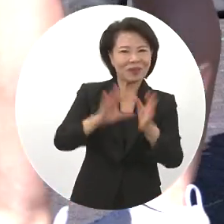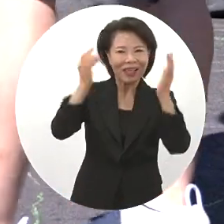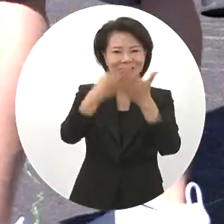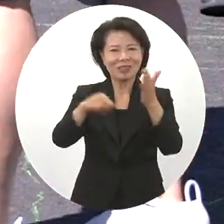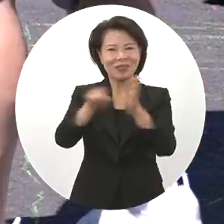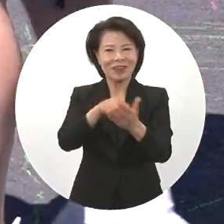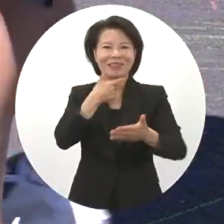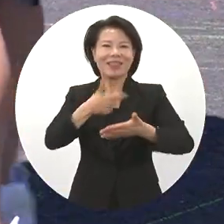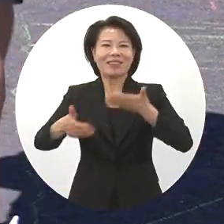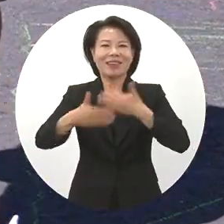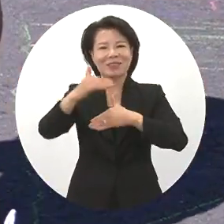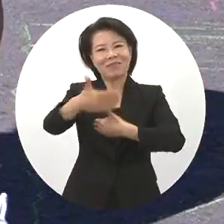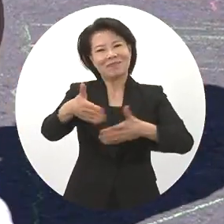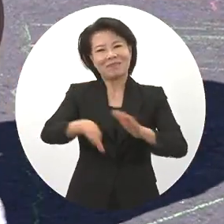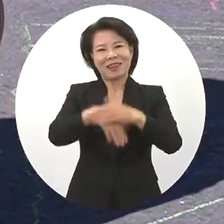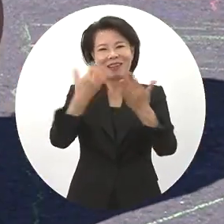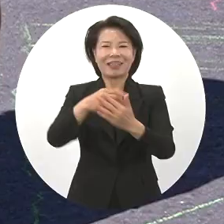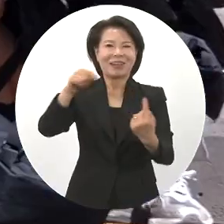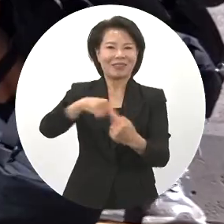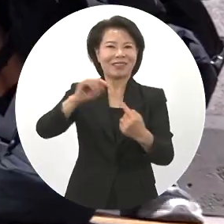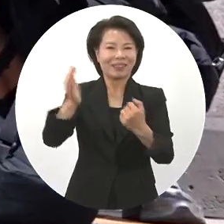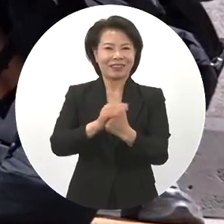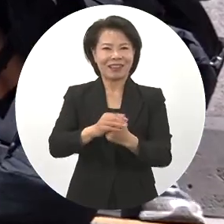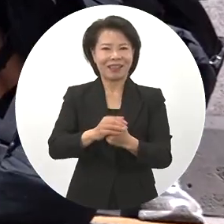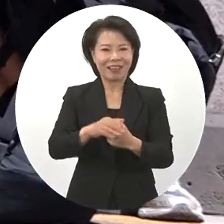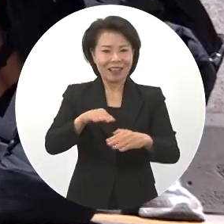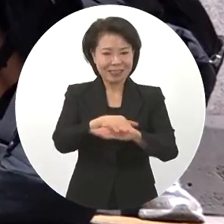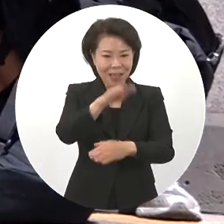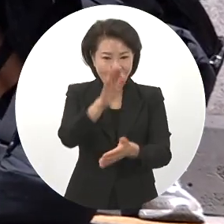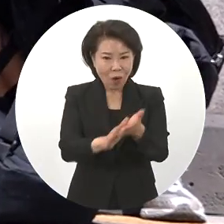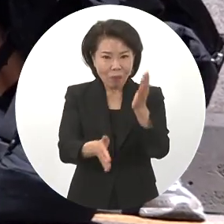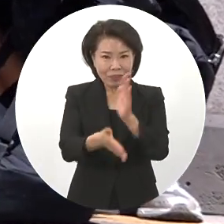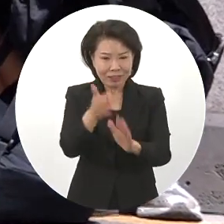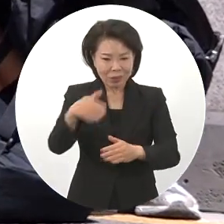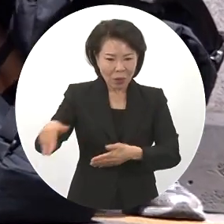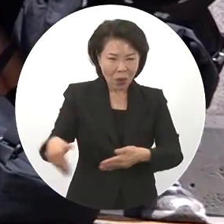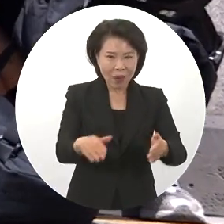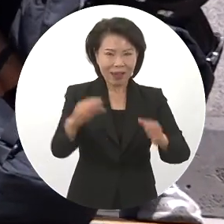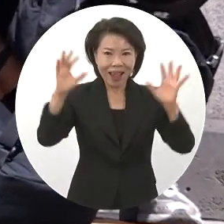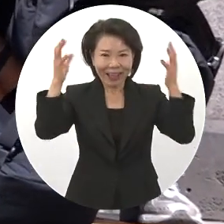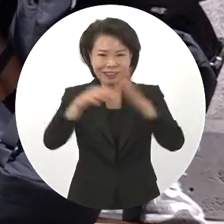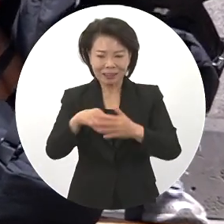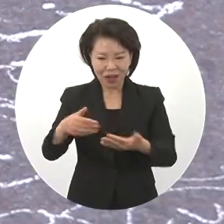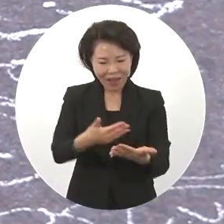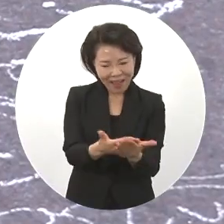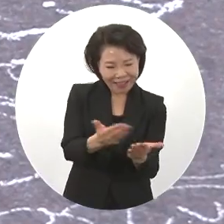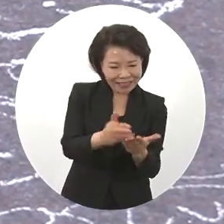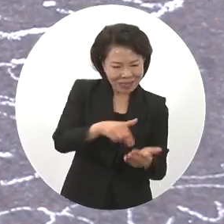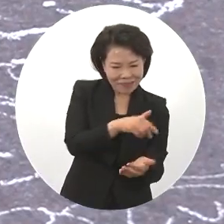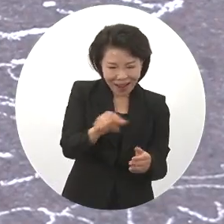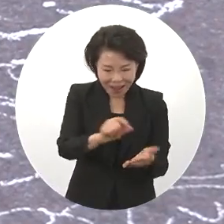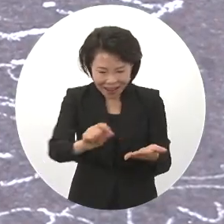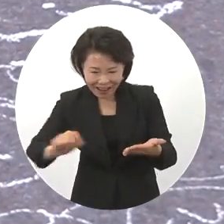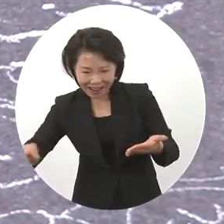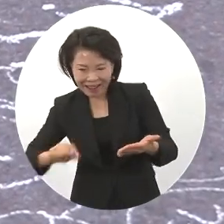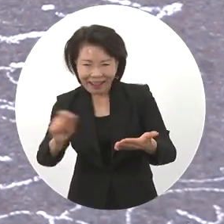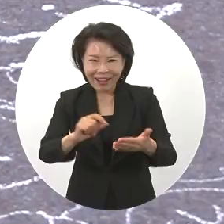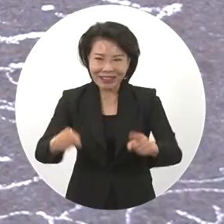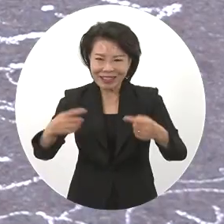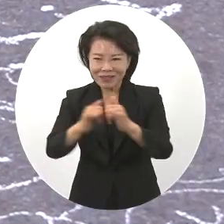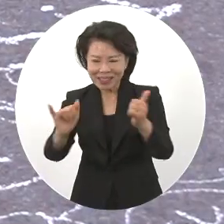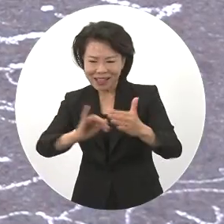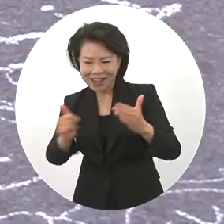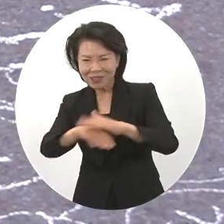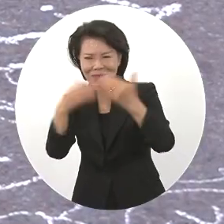위한 체험 부스도 운영됐습니다. 아이들은 차 없는 도로 위에서 그림을 그리고 가족 단위